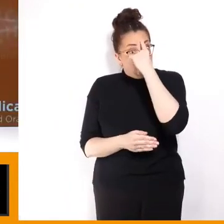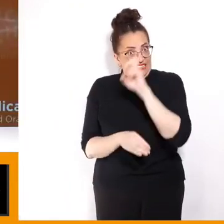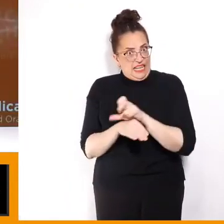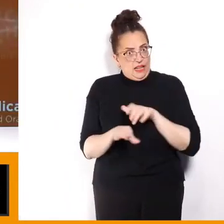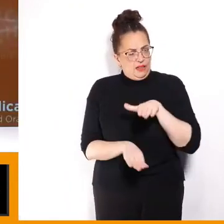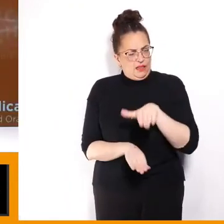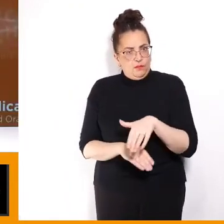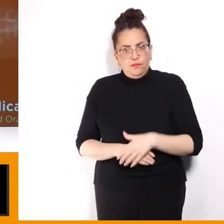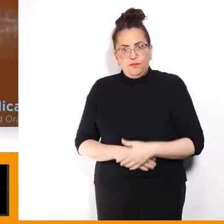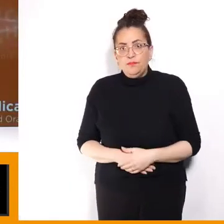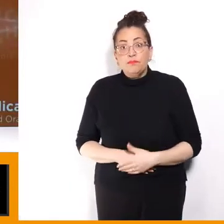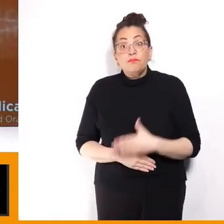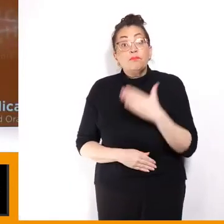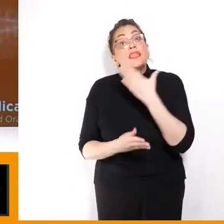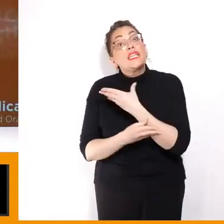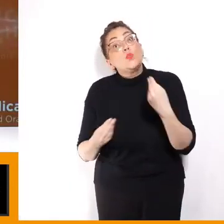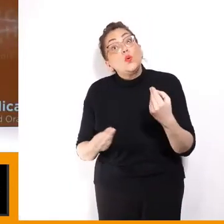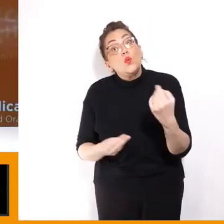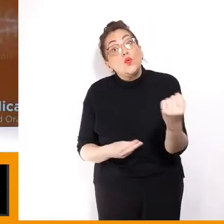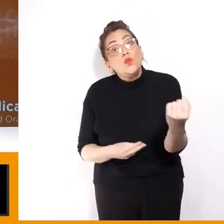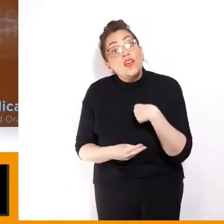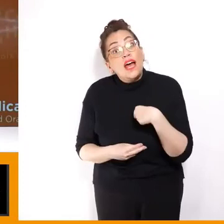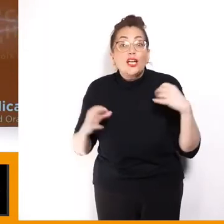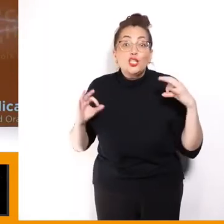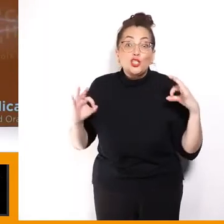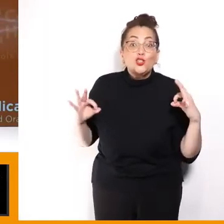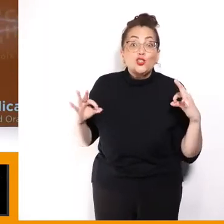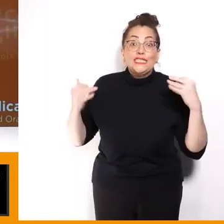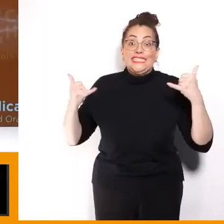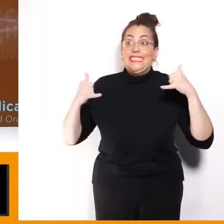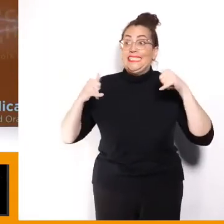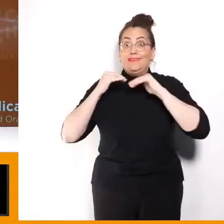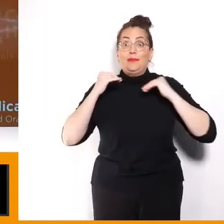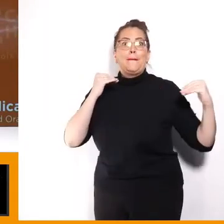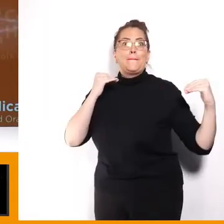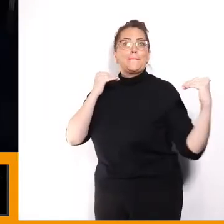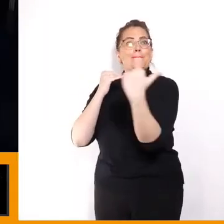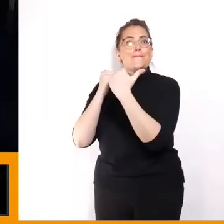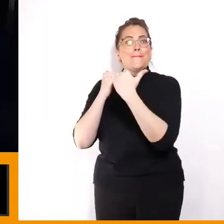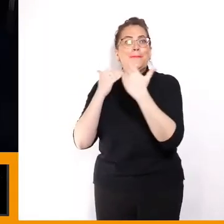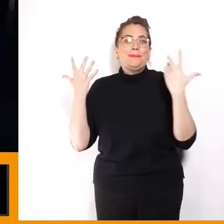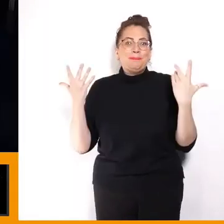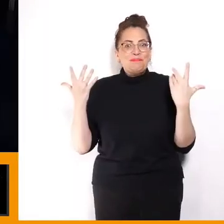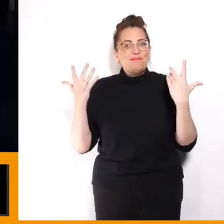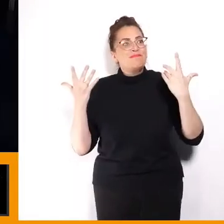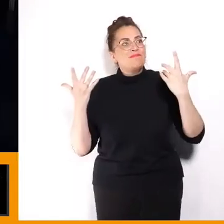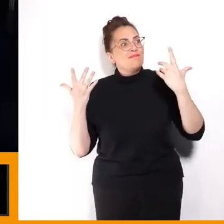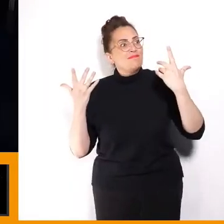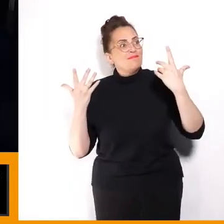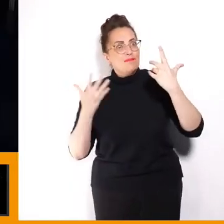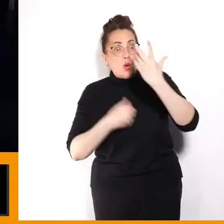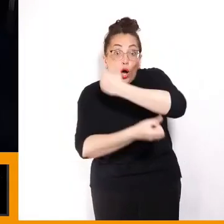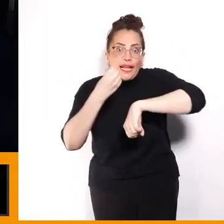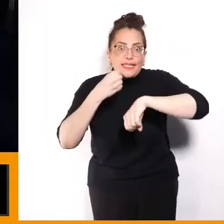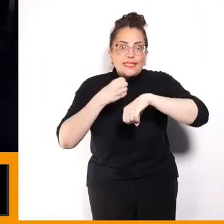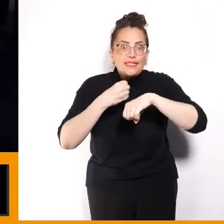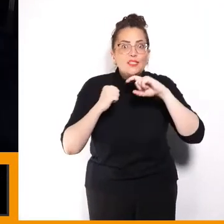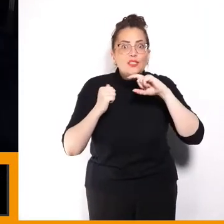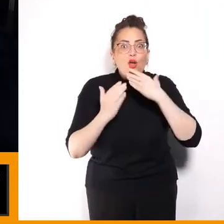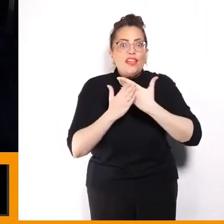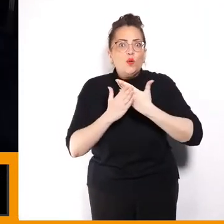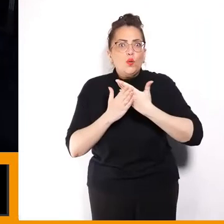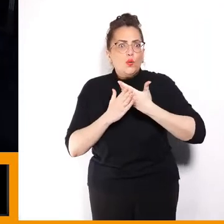Philippe Mouillet d'être venu jusqu'ici dans le plateau et d'avoir aussi contribué à l'organisation du rendez-vous hier